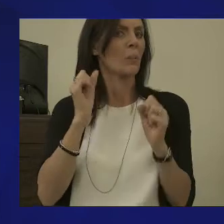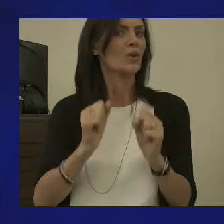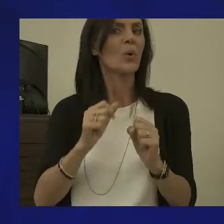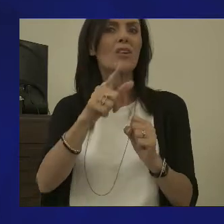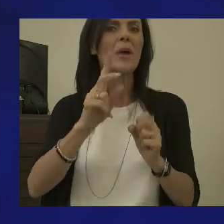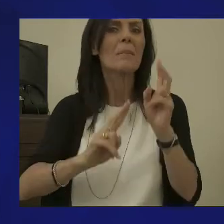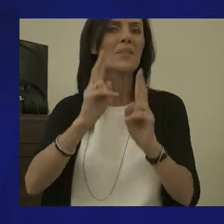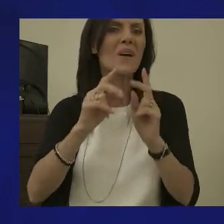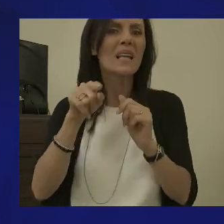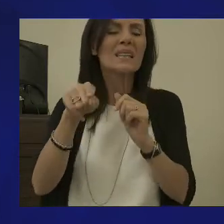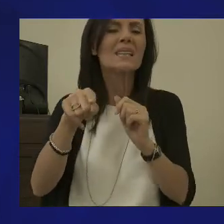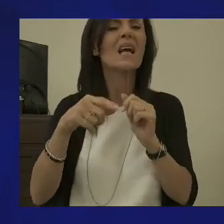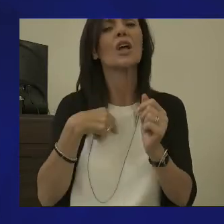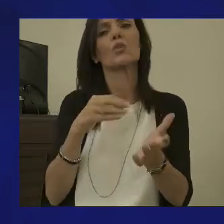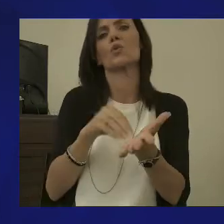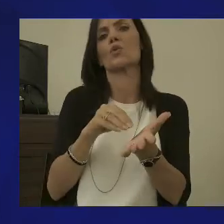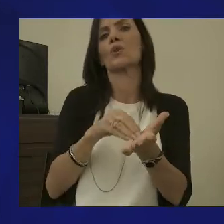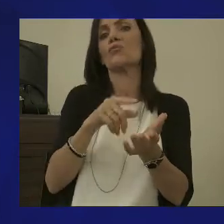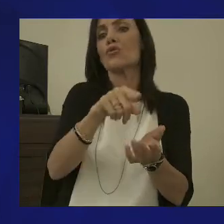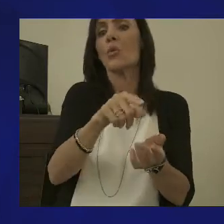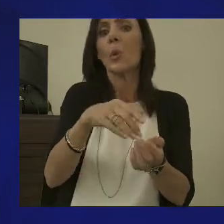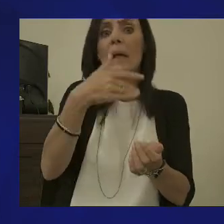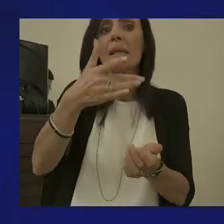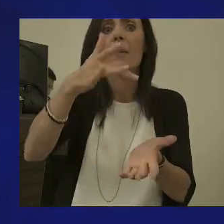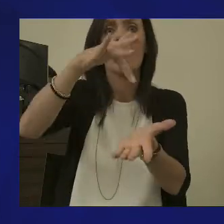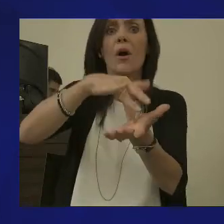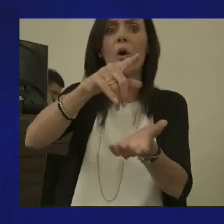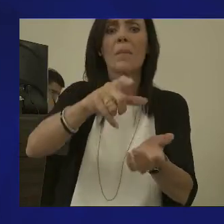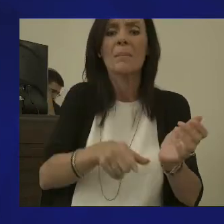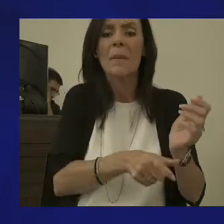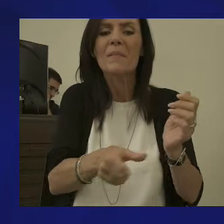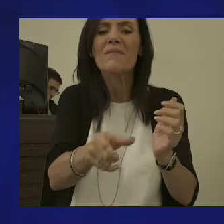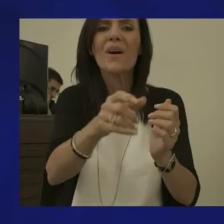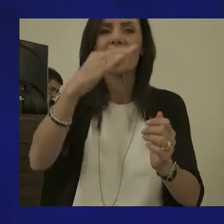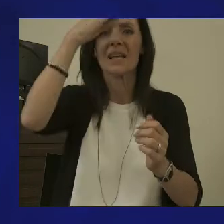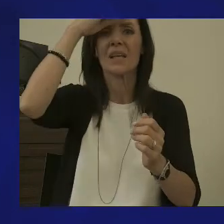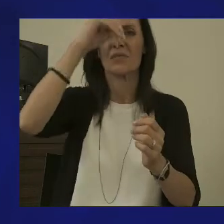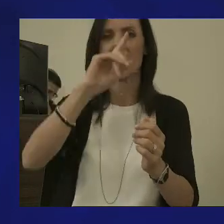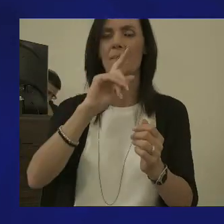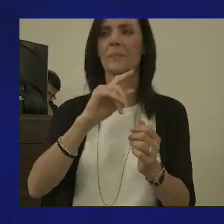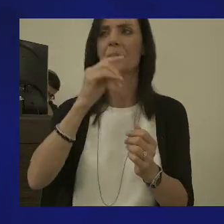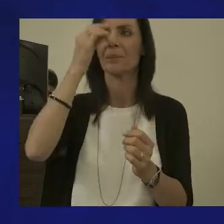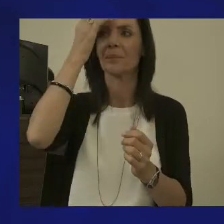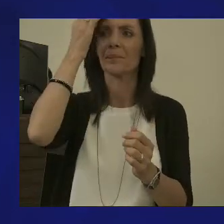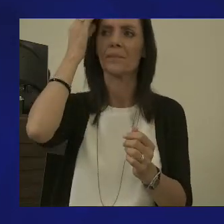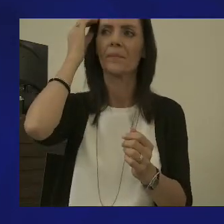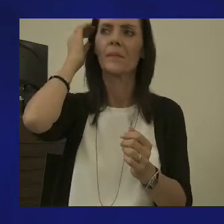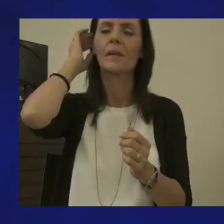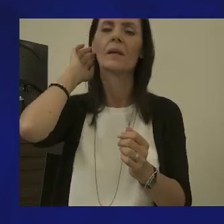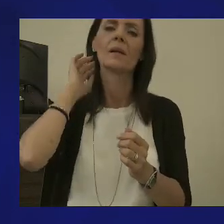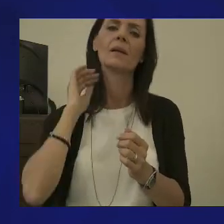שאנחנו חייבים וזקוקים שיהיה פה דווקא במפרץ חיפה, כשאנחנו מדברים על חזון חיפה חדש, גברתי ראש